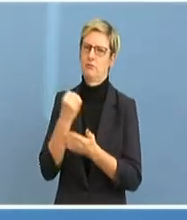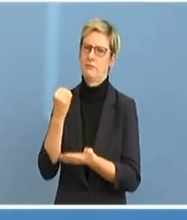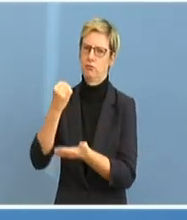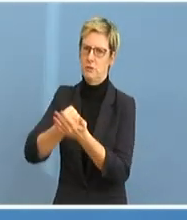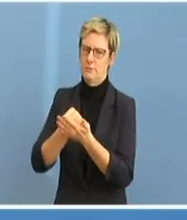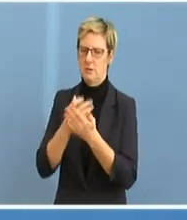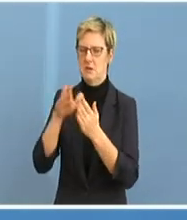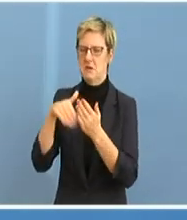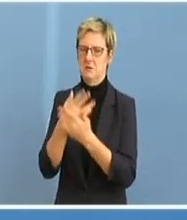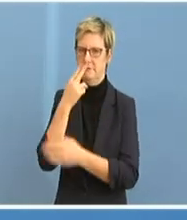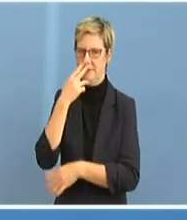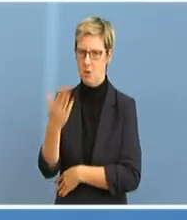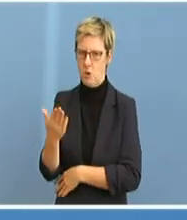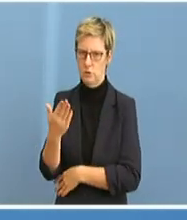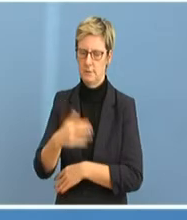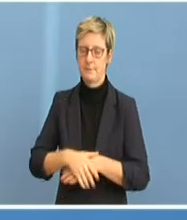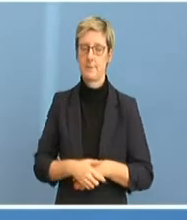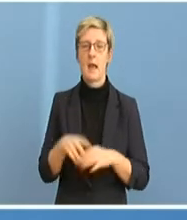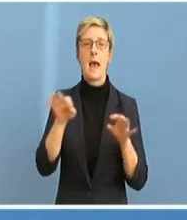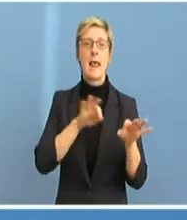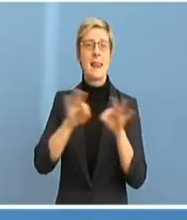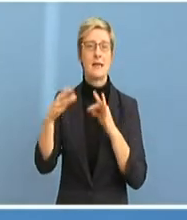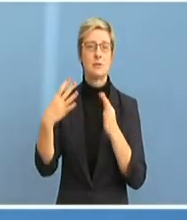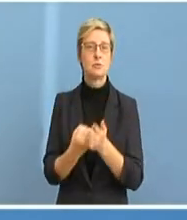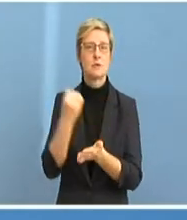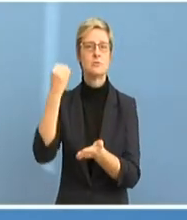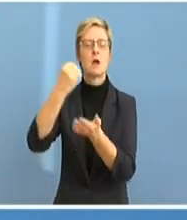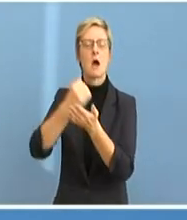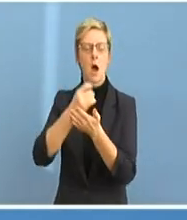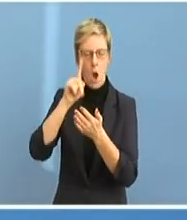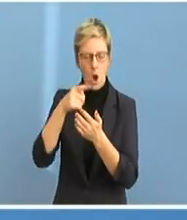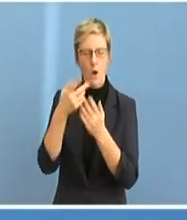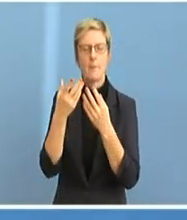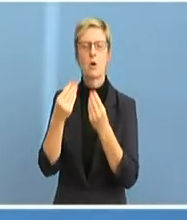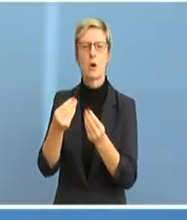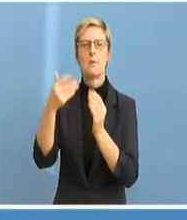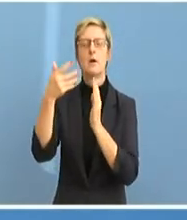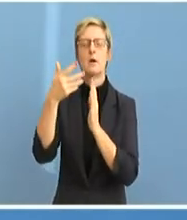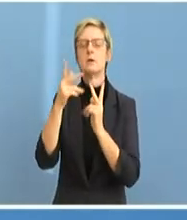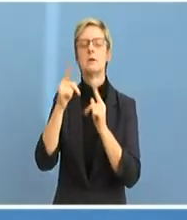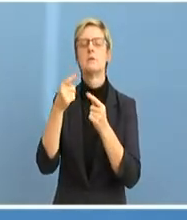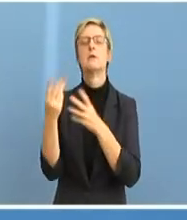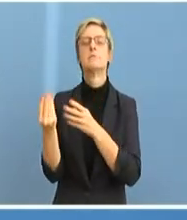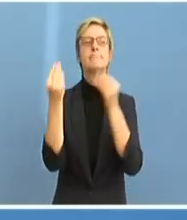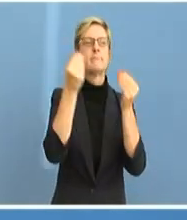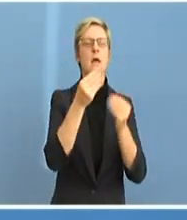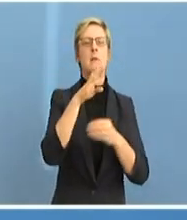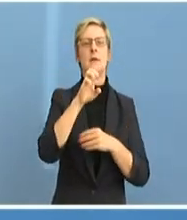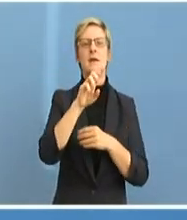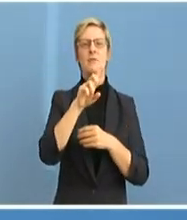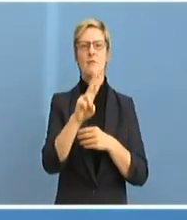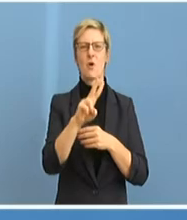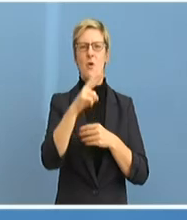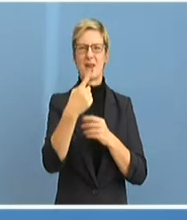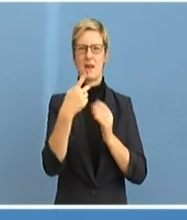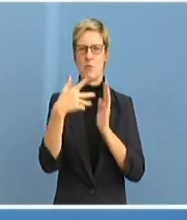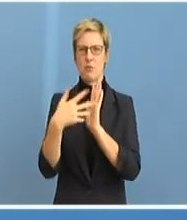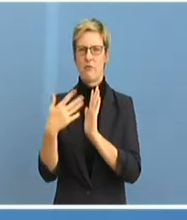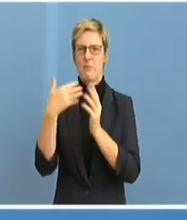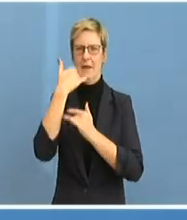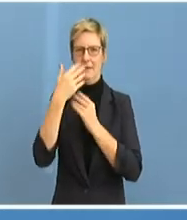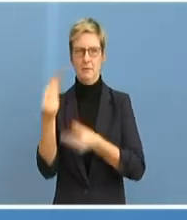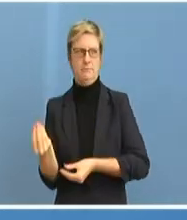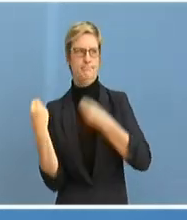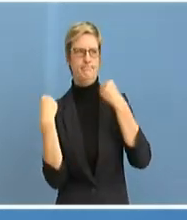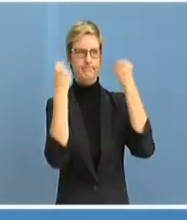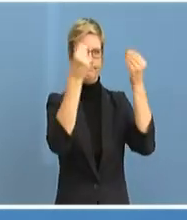Beschaffungsamt, die Leitung dort, wird einen entsprechenden Prüfbericht dem BMVG vorlegen, und dann werden wir Sie natürlich umgehend informieren, so wie wir Sie ja